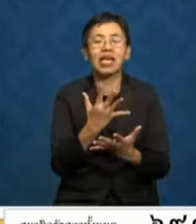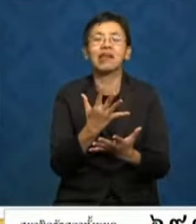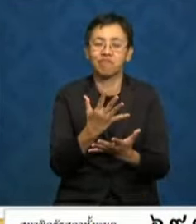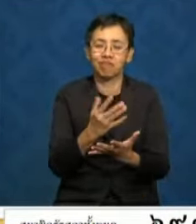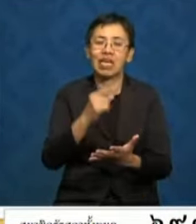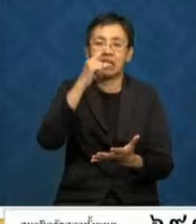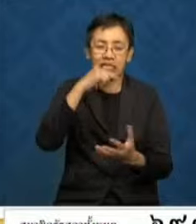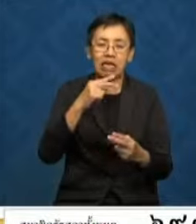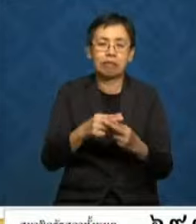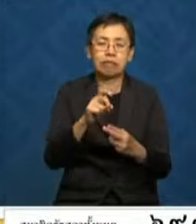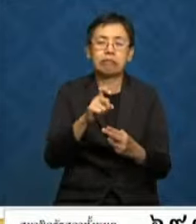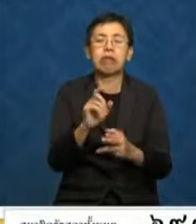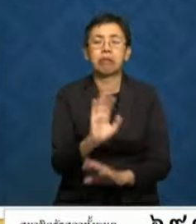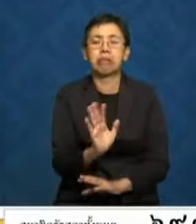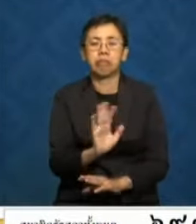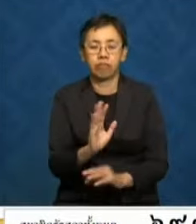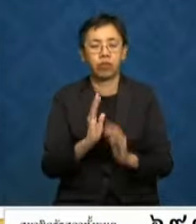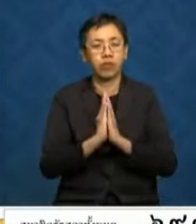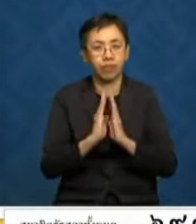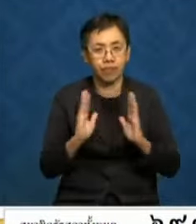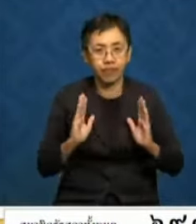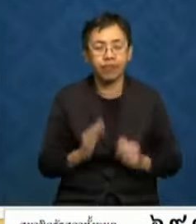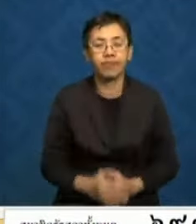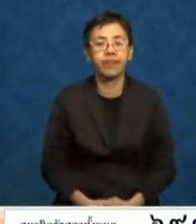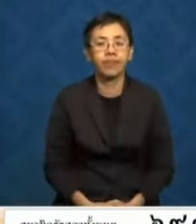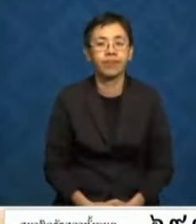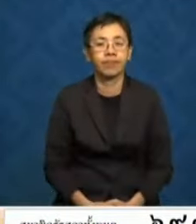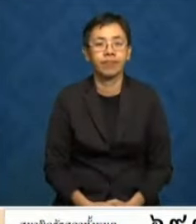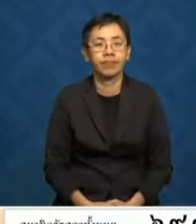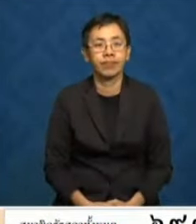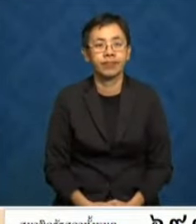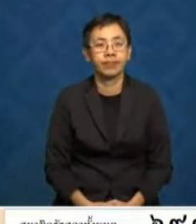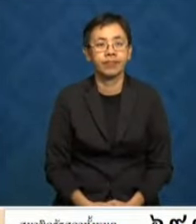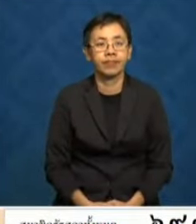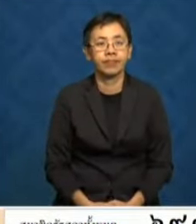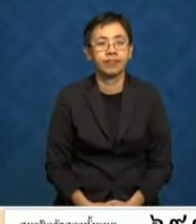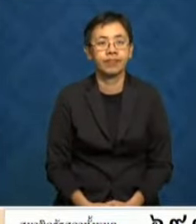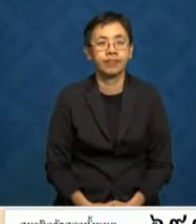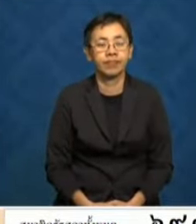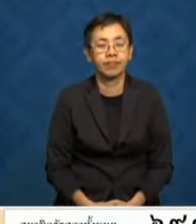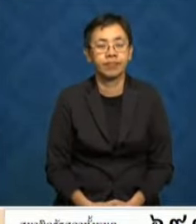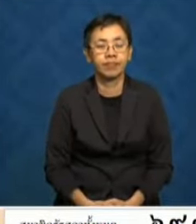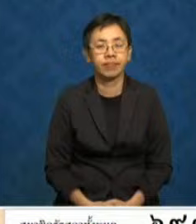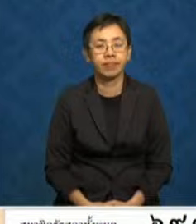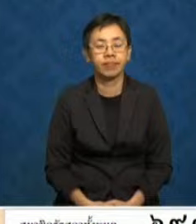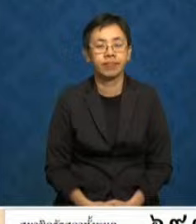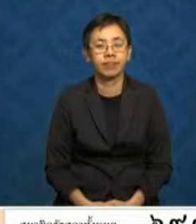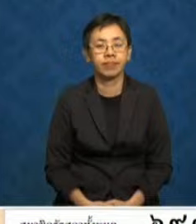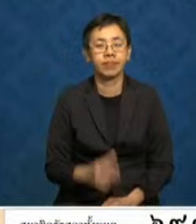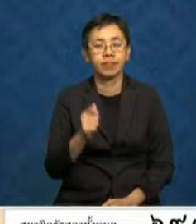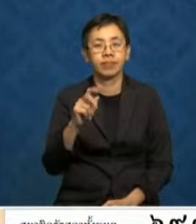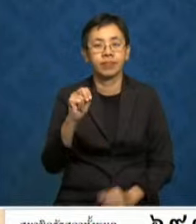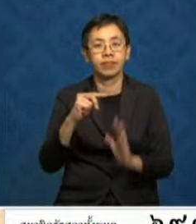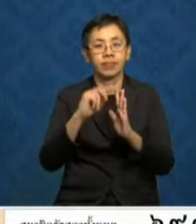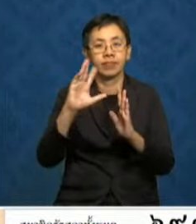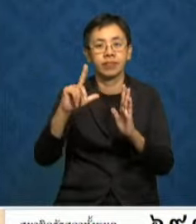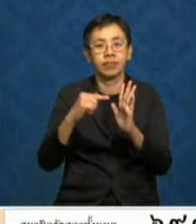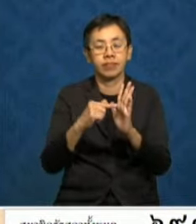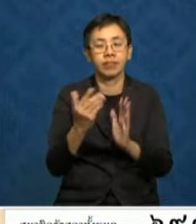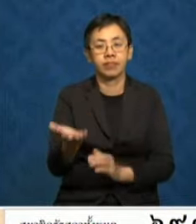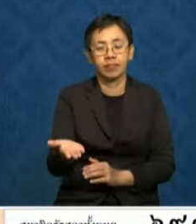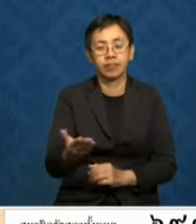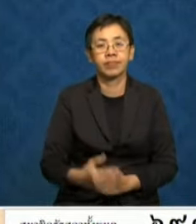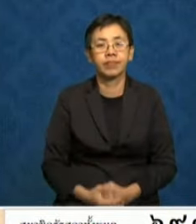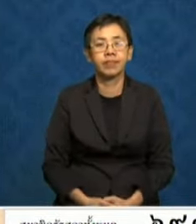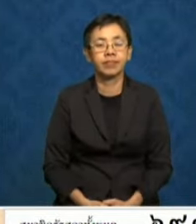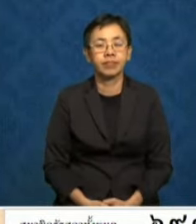ประเมินค่าไม่ได้นะครับขอบคุณครับท่านประธาน ครับต่อไปขอเชิญคุณอนุชาบุรพาชัยศรี